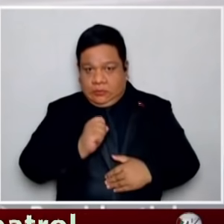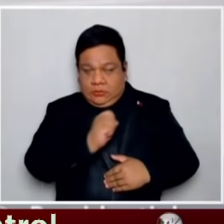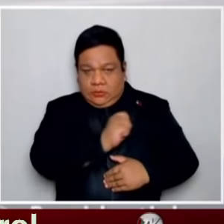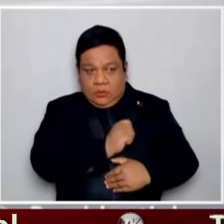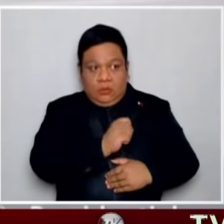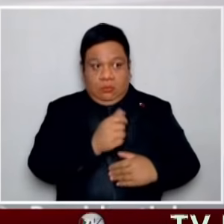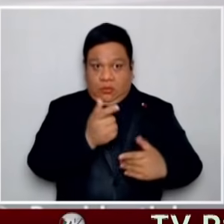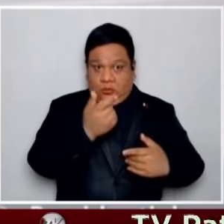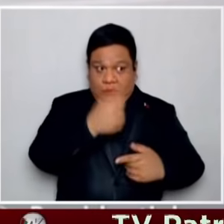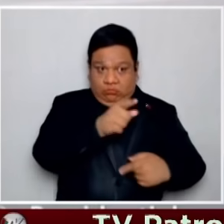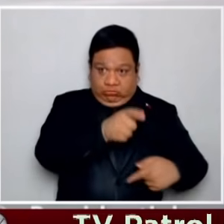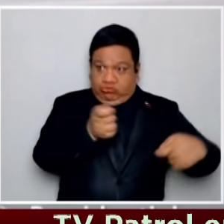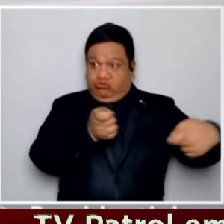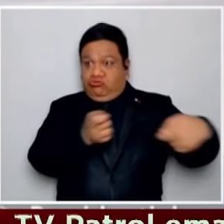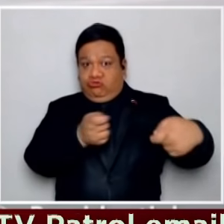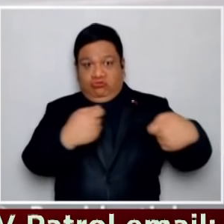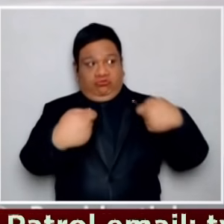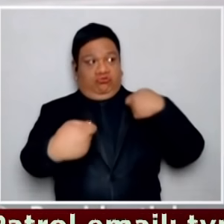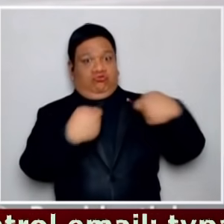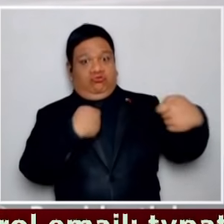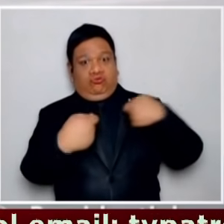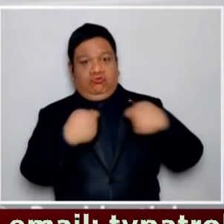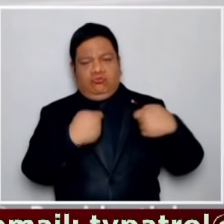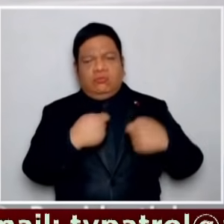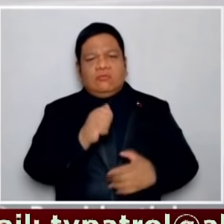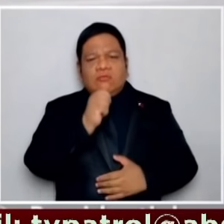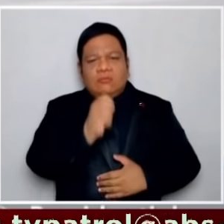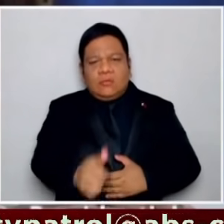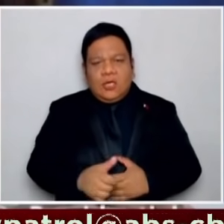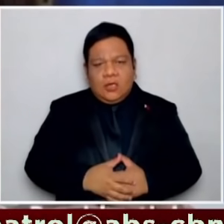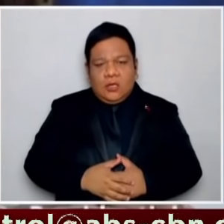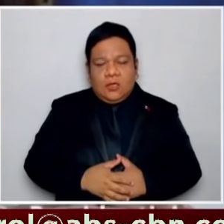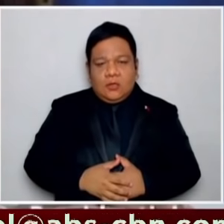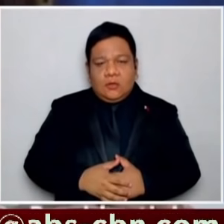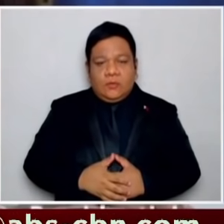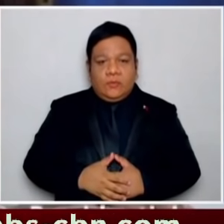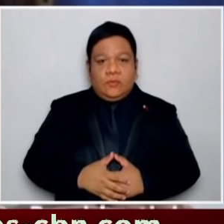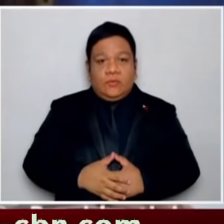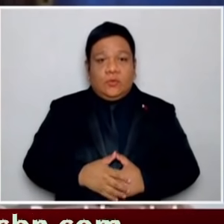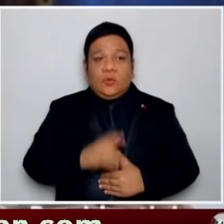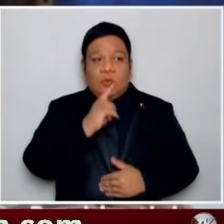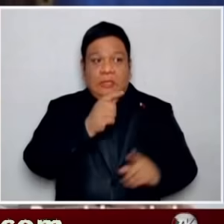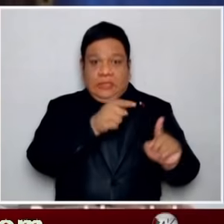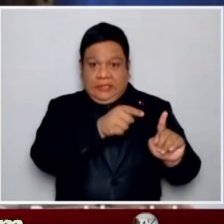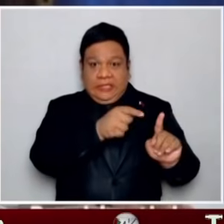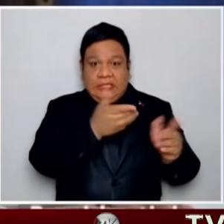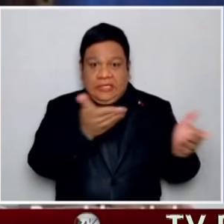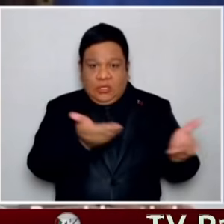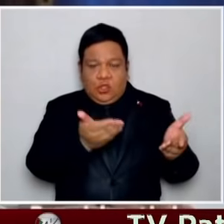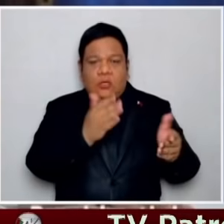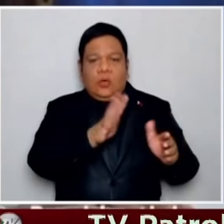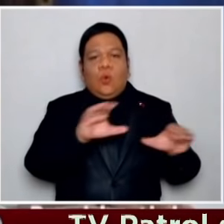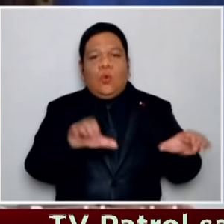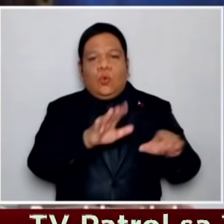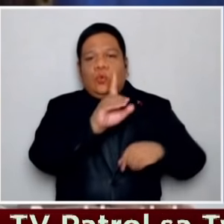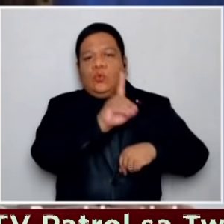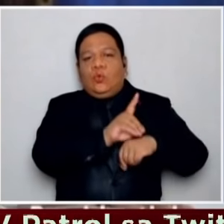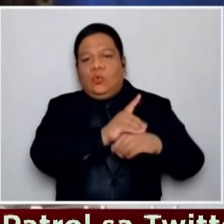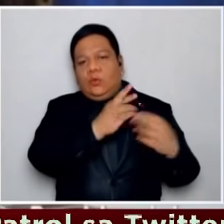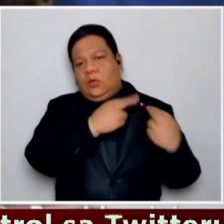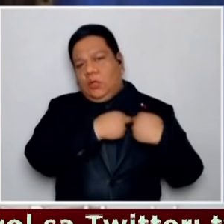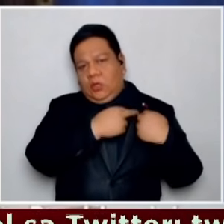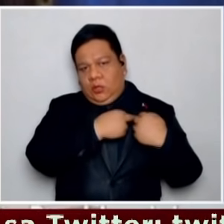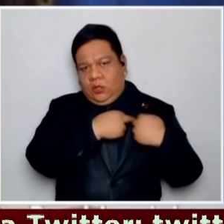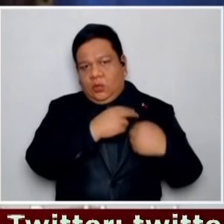anybody. He does not control me. He is here to do his duty. Na